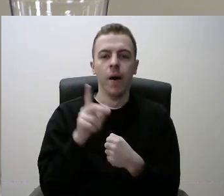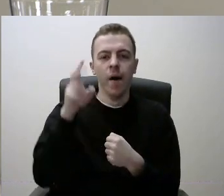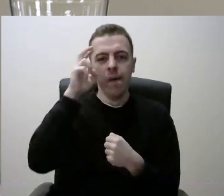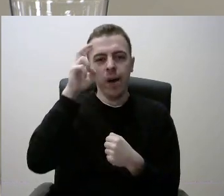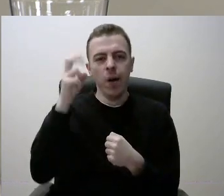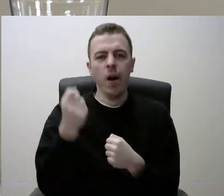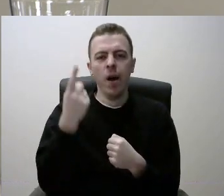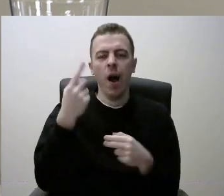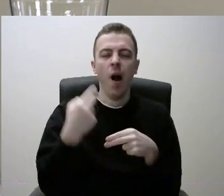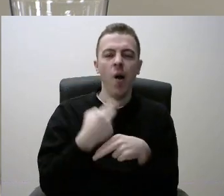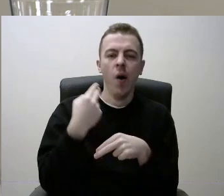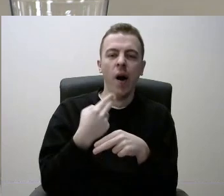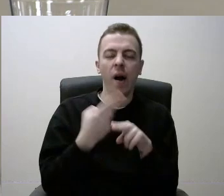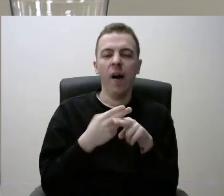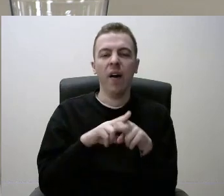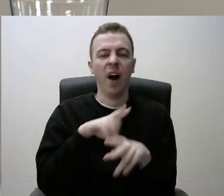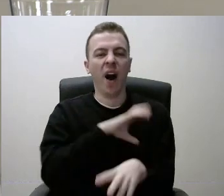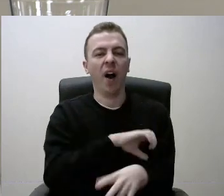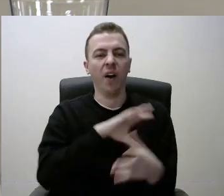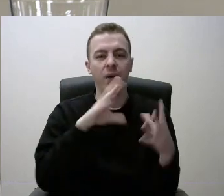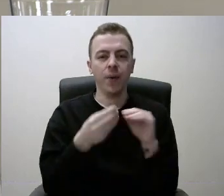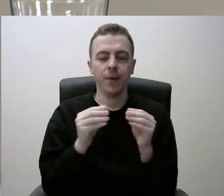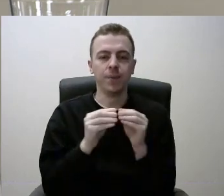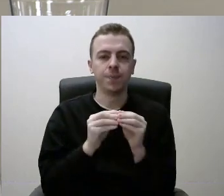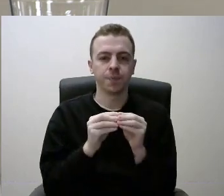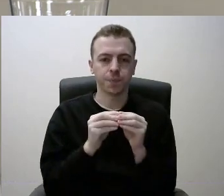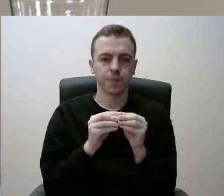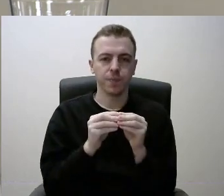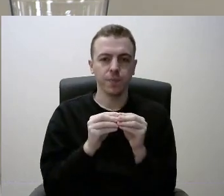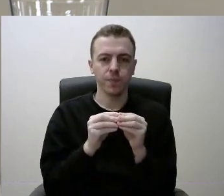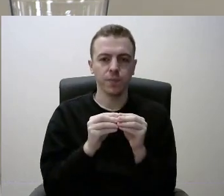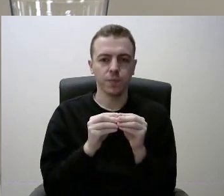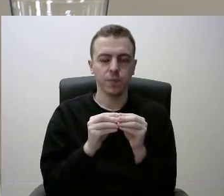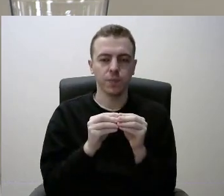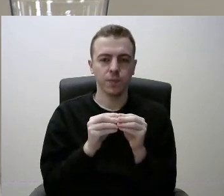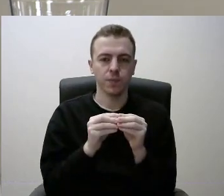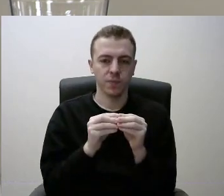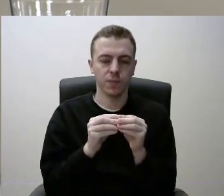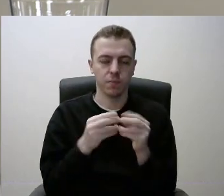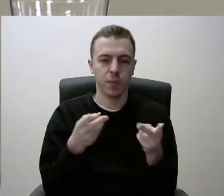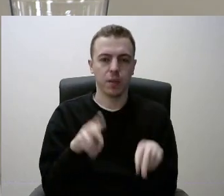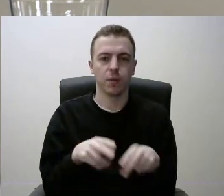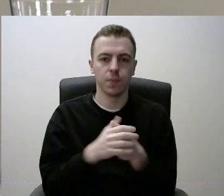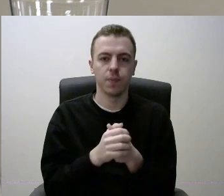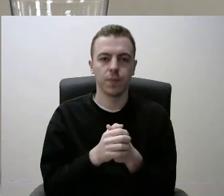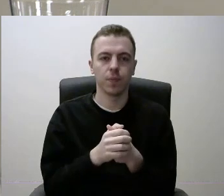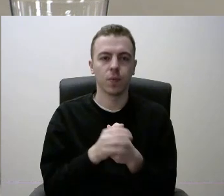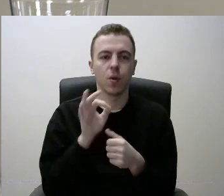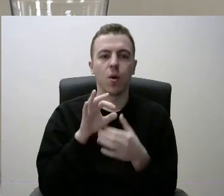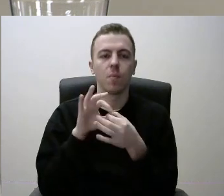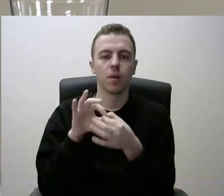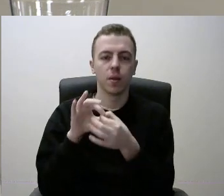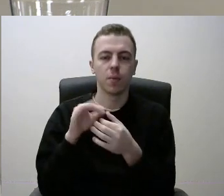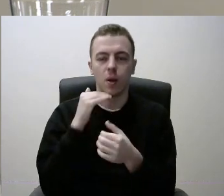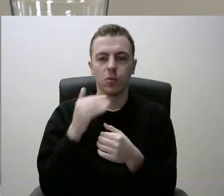atsirado trukdžių ir galiniam variante žmonių lūkestis buvo neišgirstas. Kalbant apie bendradarbiavimą, tai taip, su